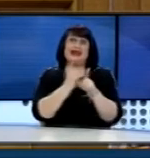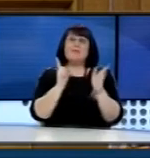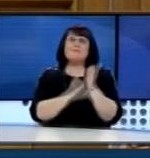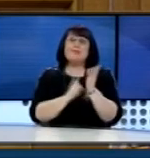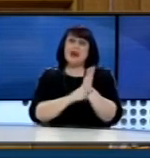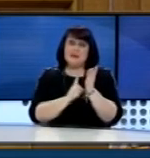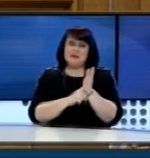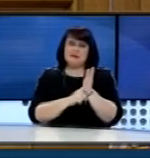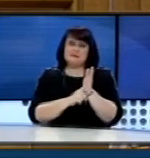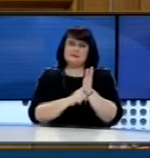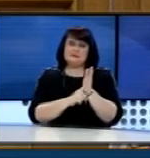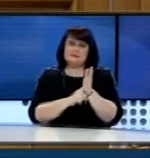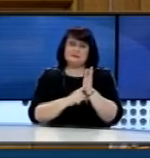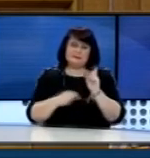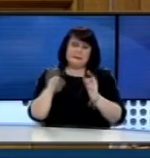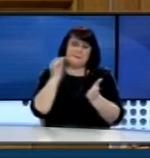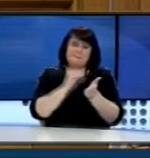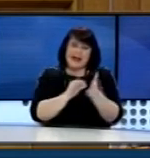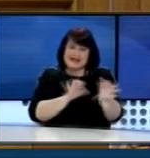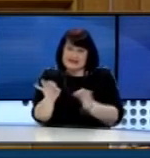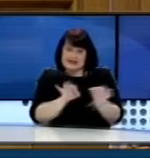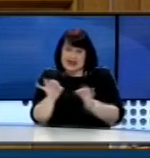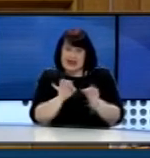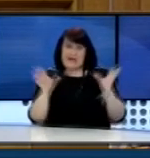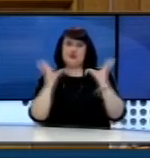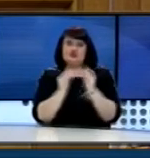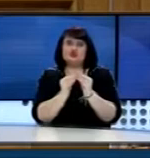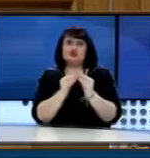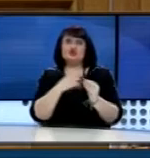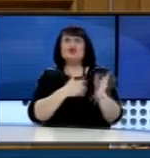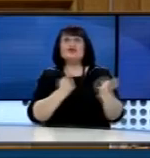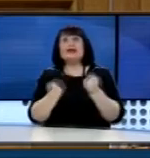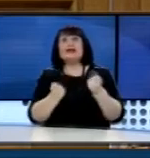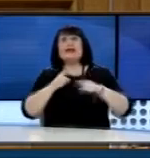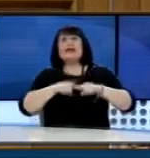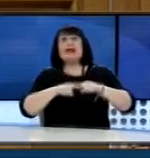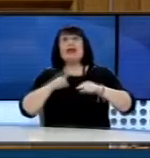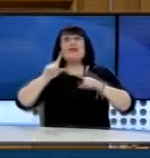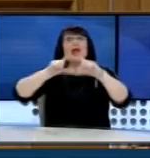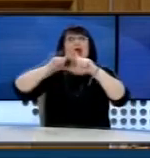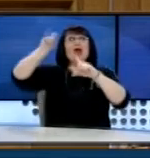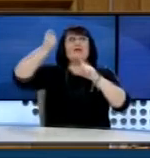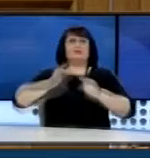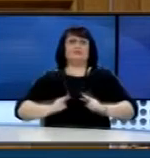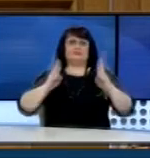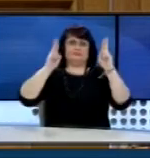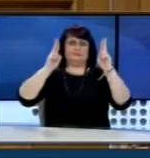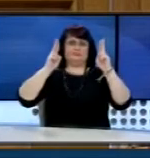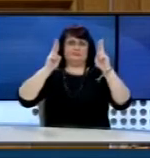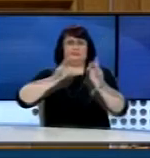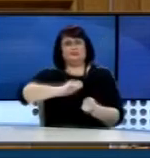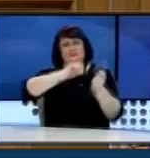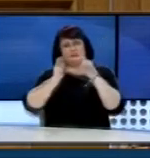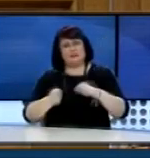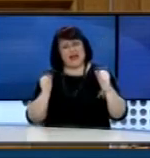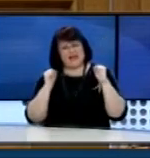απαιτείται πλήρης ανασχεδιασμός της ενεργειακής στρατηγικής της χώρας με στόχο την αποκατάσταση της